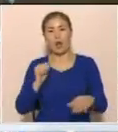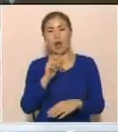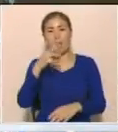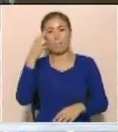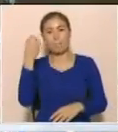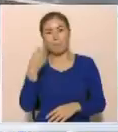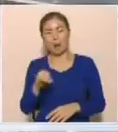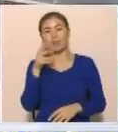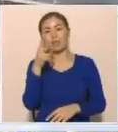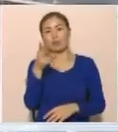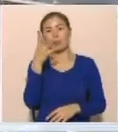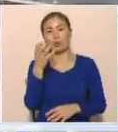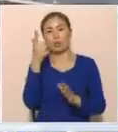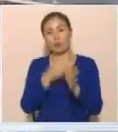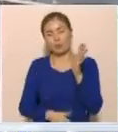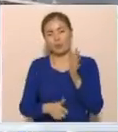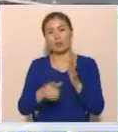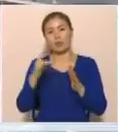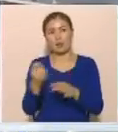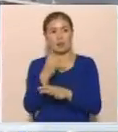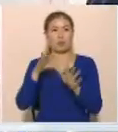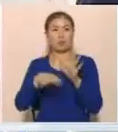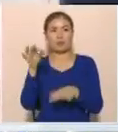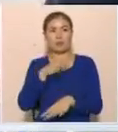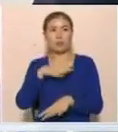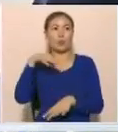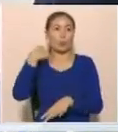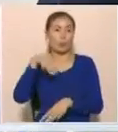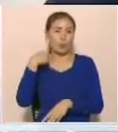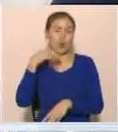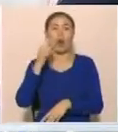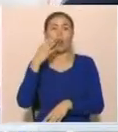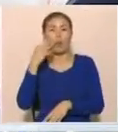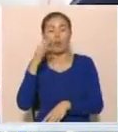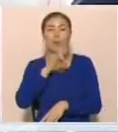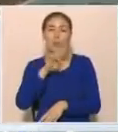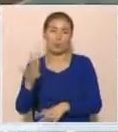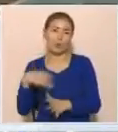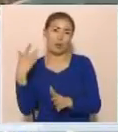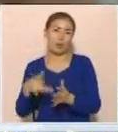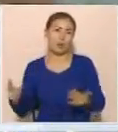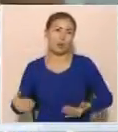есімін 2477 рет таңдаған. Көбі Түркістан облысы мен Алматы, Нұр-Сұлтан қалаларында тұрады.